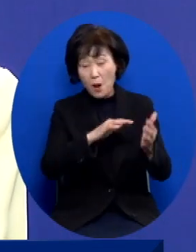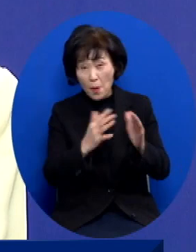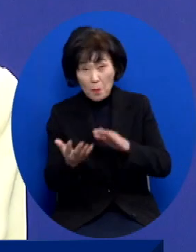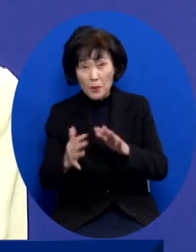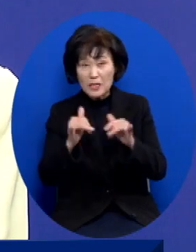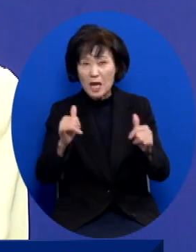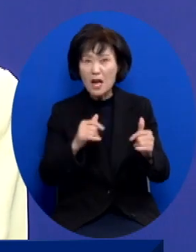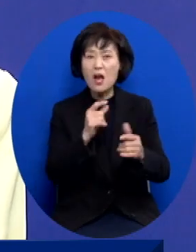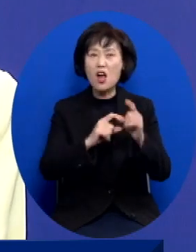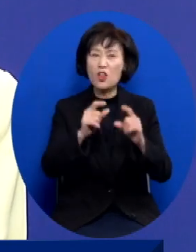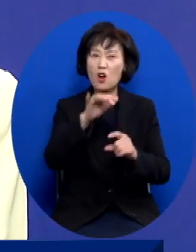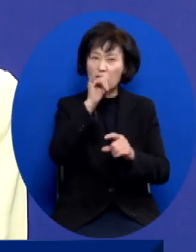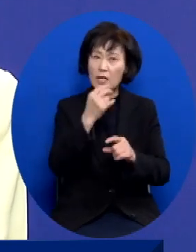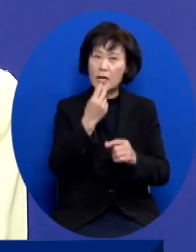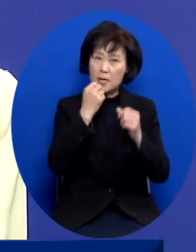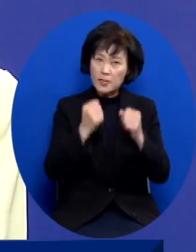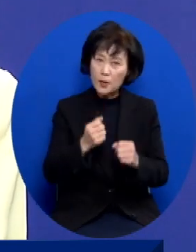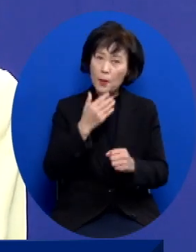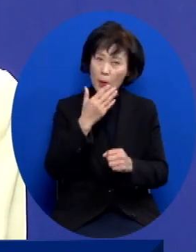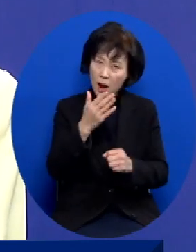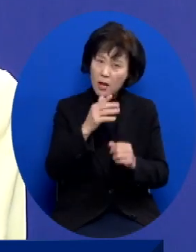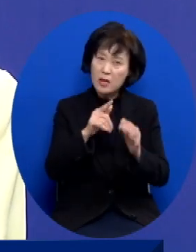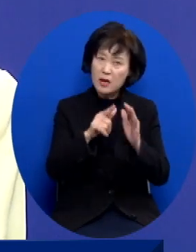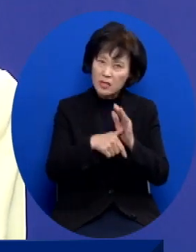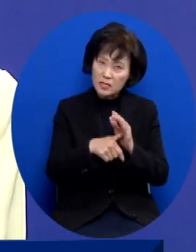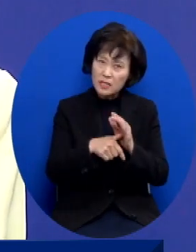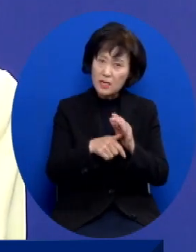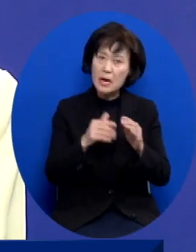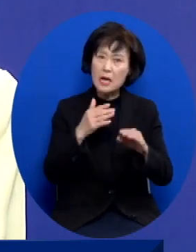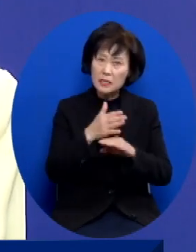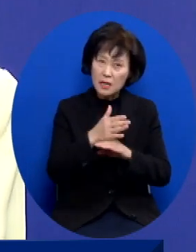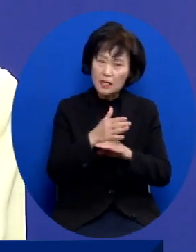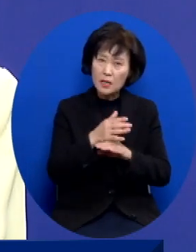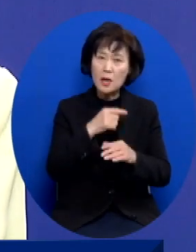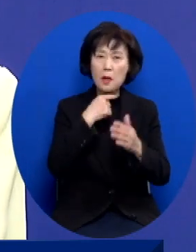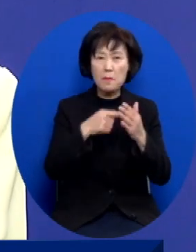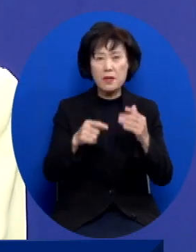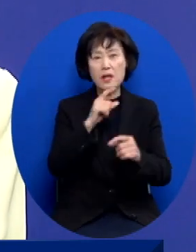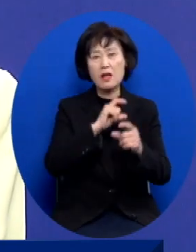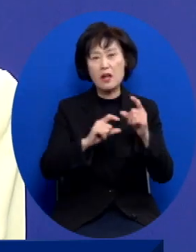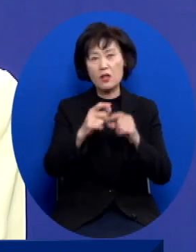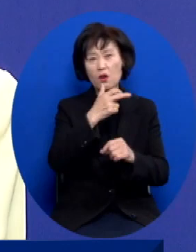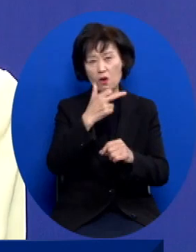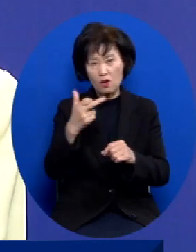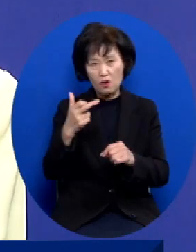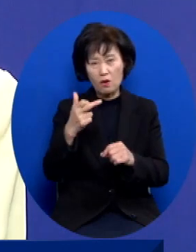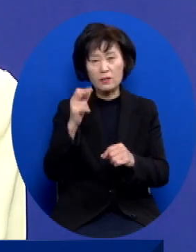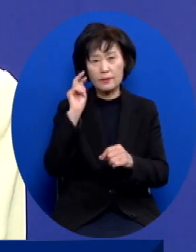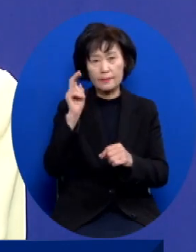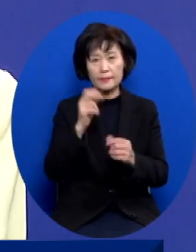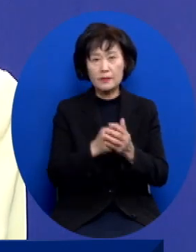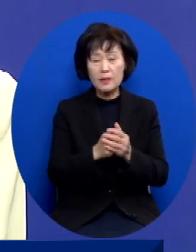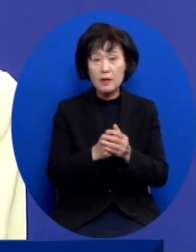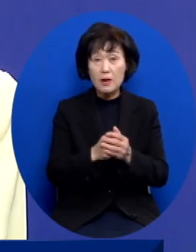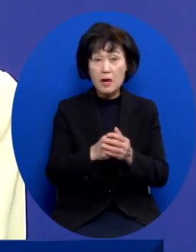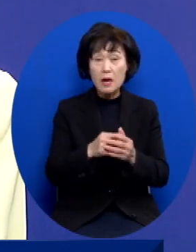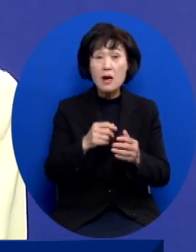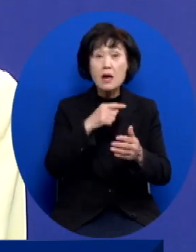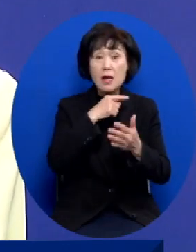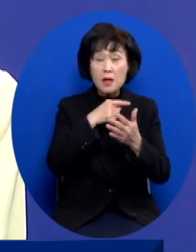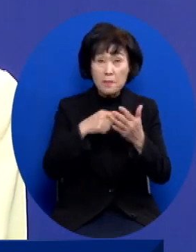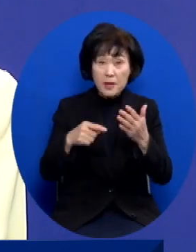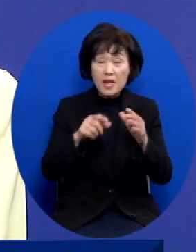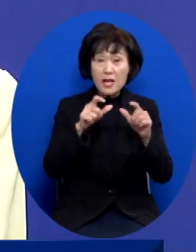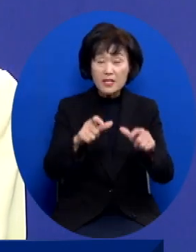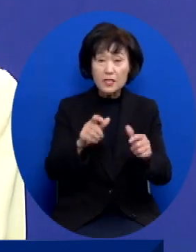생존 골든타임이 지났다는 관측을 내놓으면서 피해는 더 커질 것으로 보입니다. 위기를 맞은 지진 피해 지역을 돕기 위해 각계